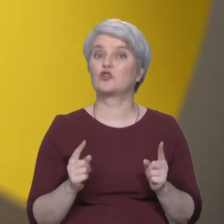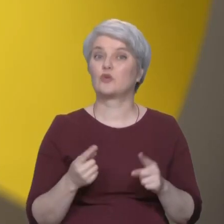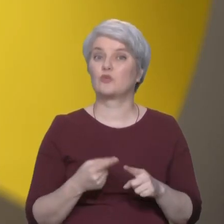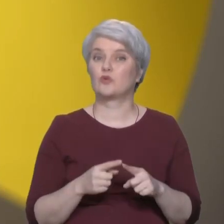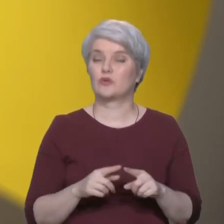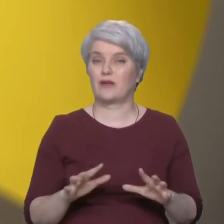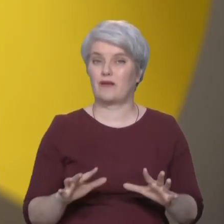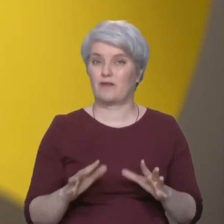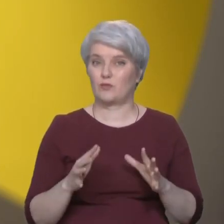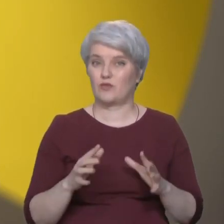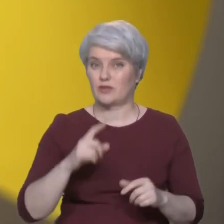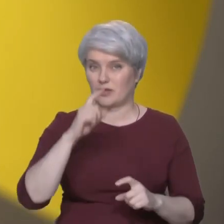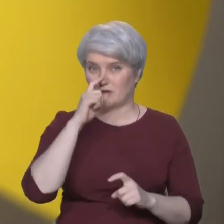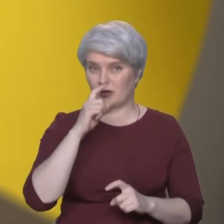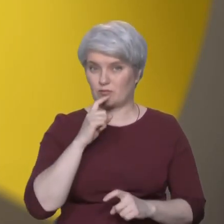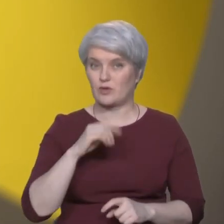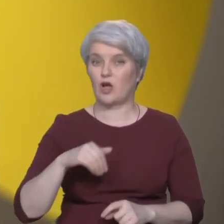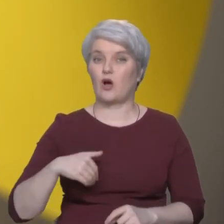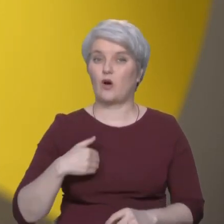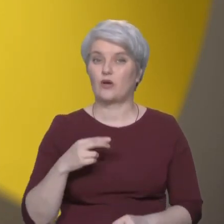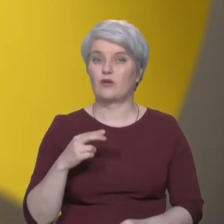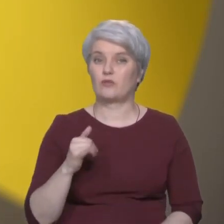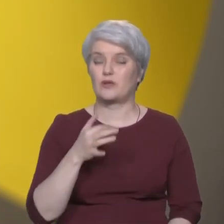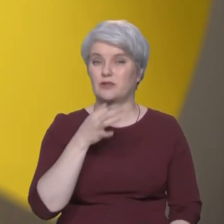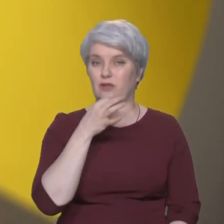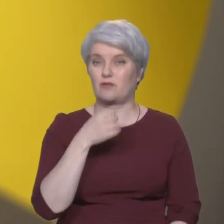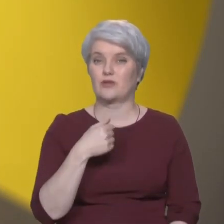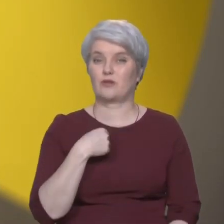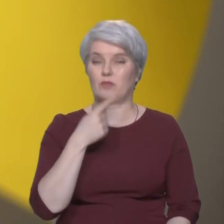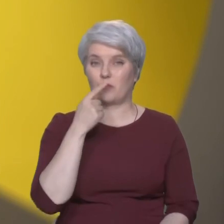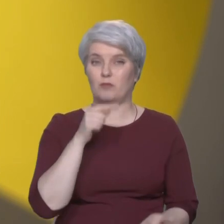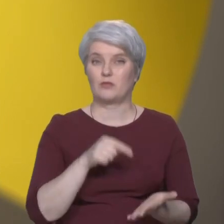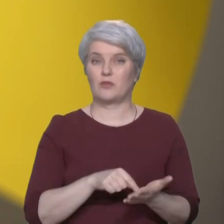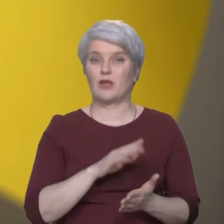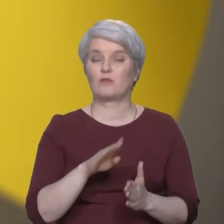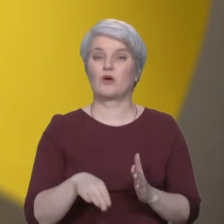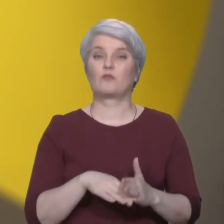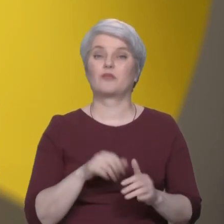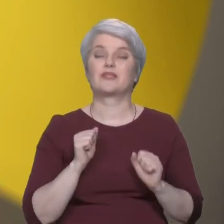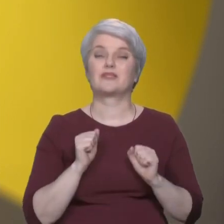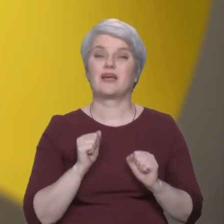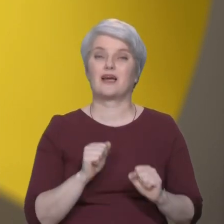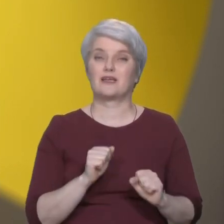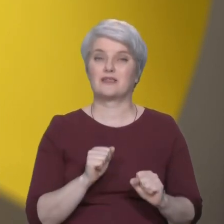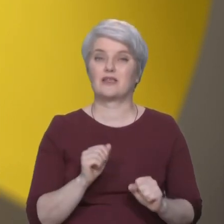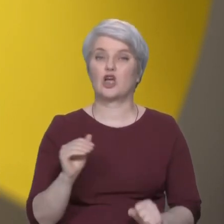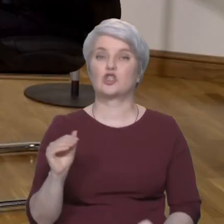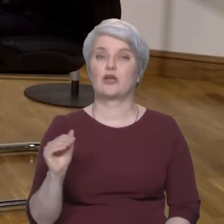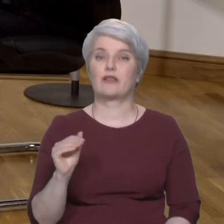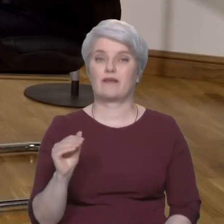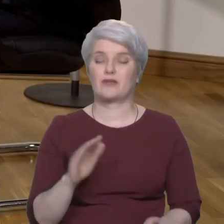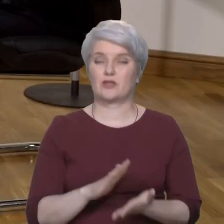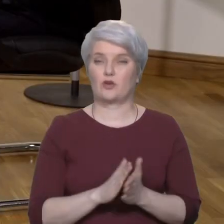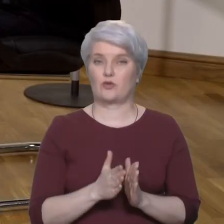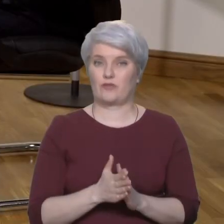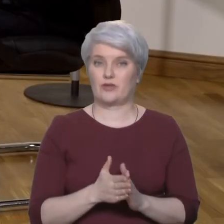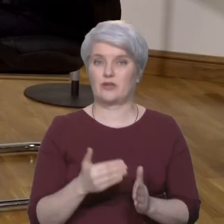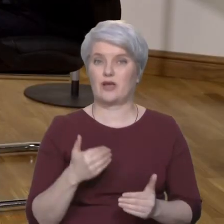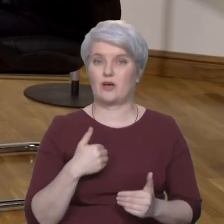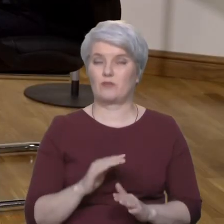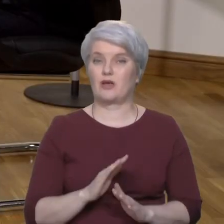незрозуміло. Але хотів би зауважити, що ми підпадаємо під захист Женевської конвенції. Ми не